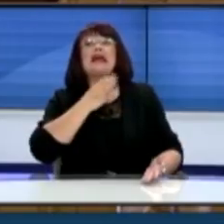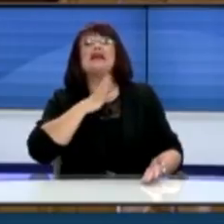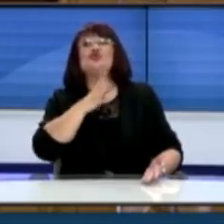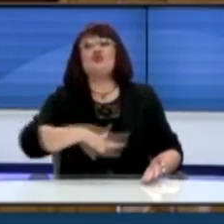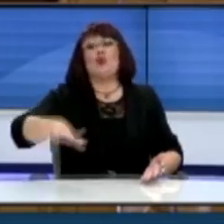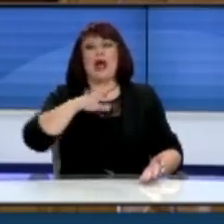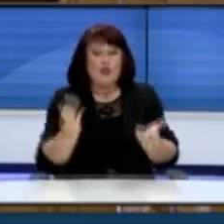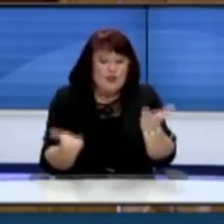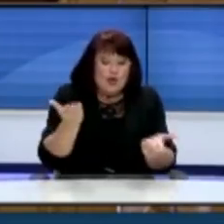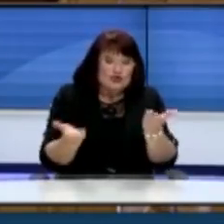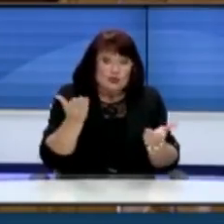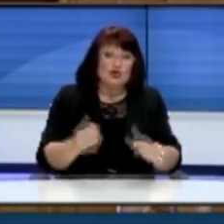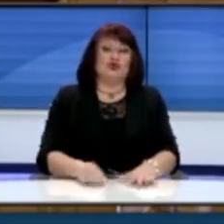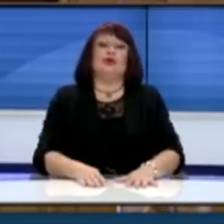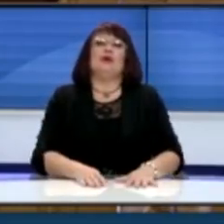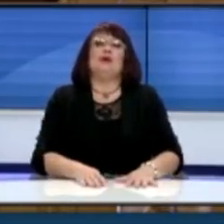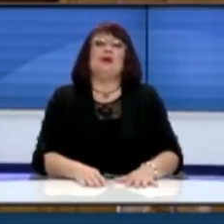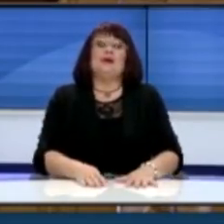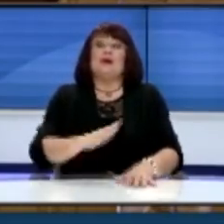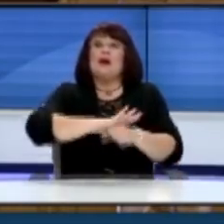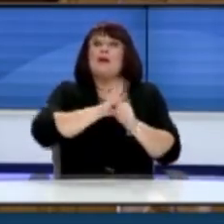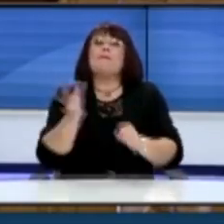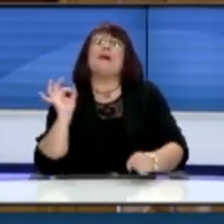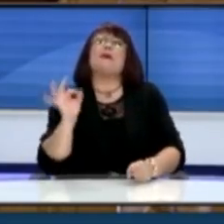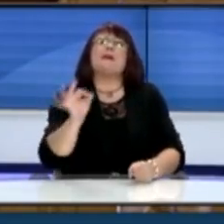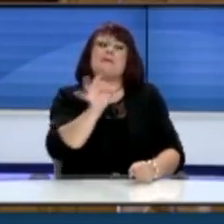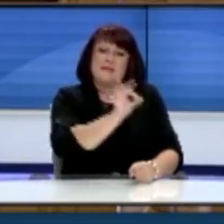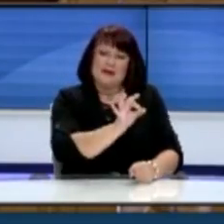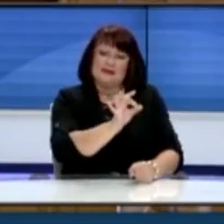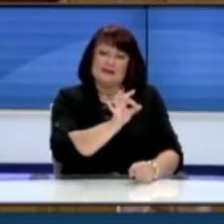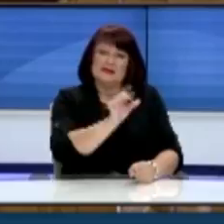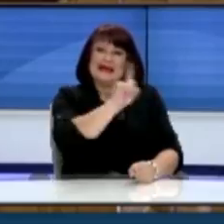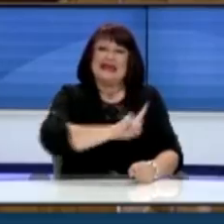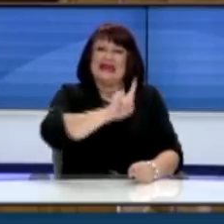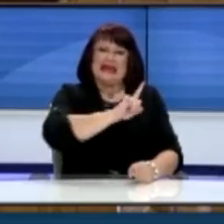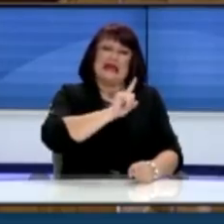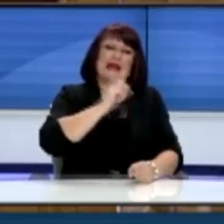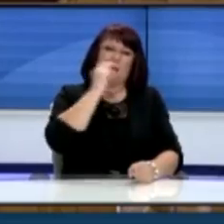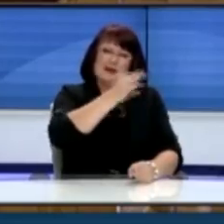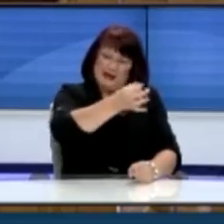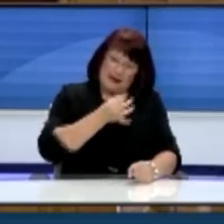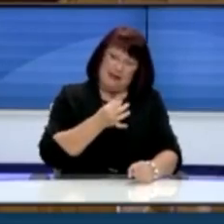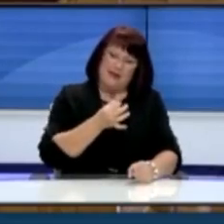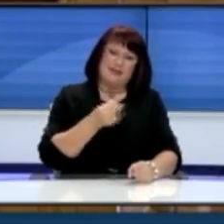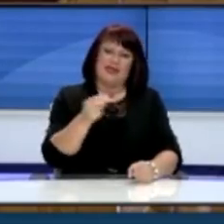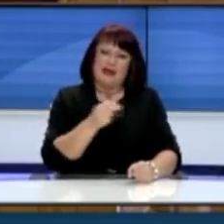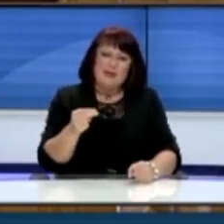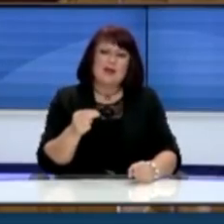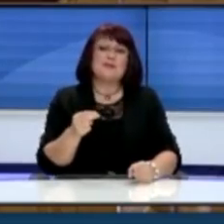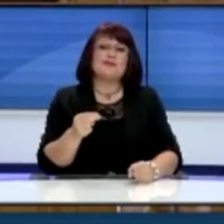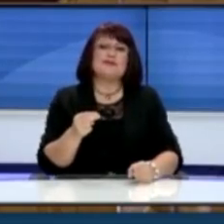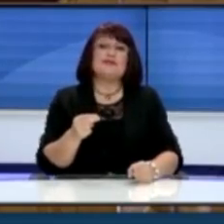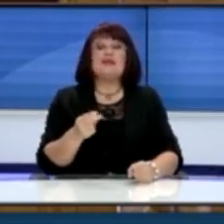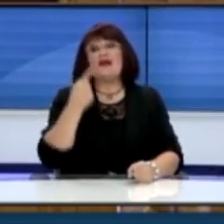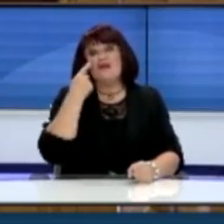λαού. Και στην περίπτωση της πανδημίας αναφορά στην οποία έκανε ο κύριος Πρωθυπουργός τη δευτερολογία του, αποδείχθηκε